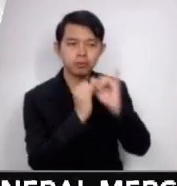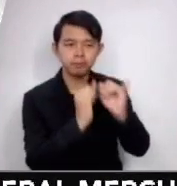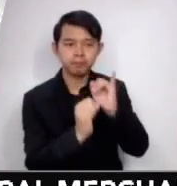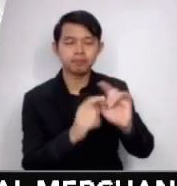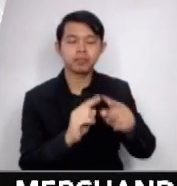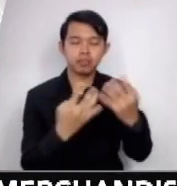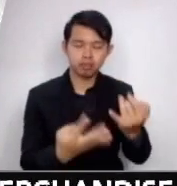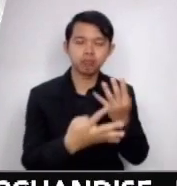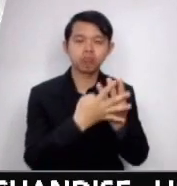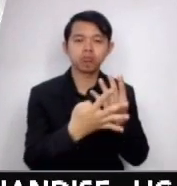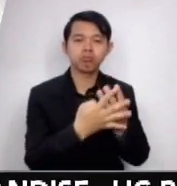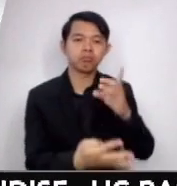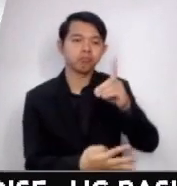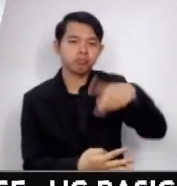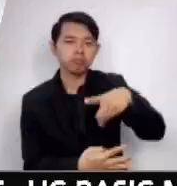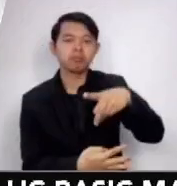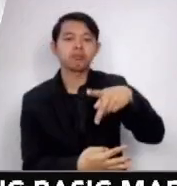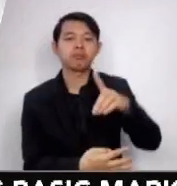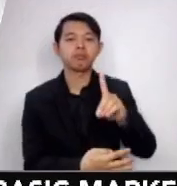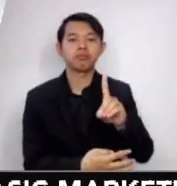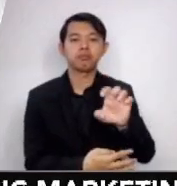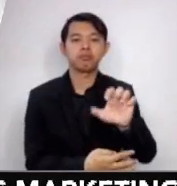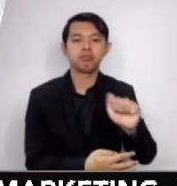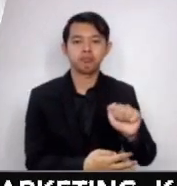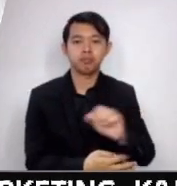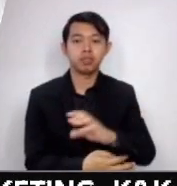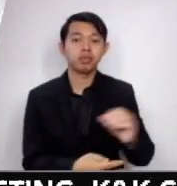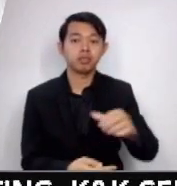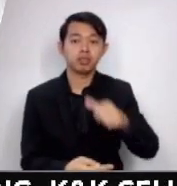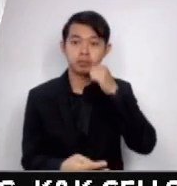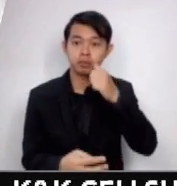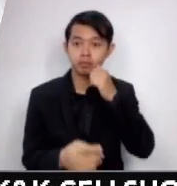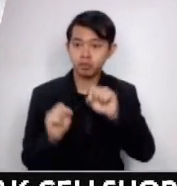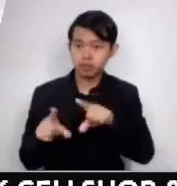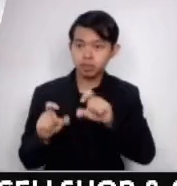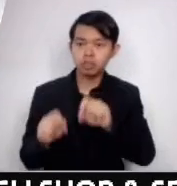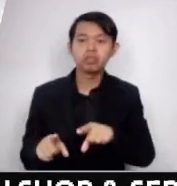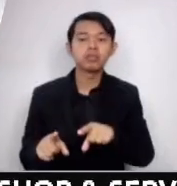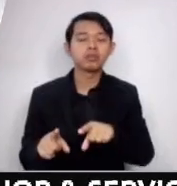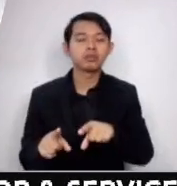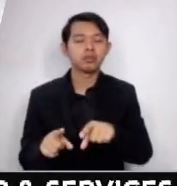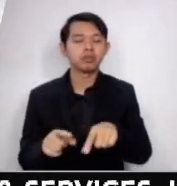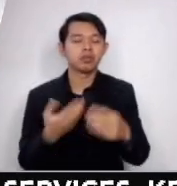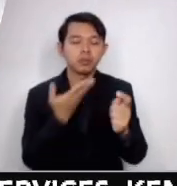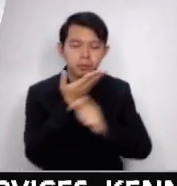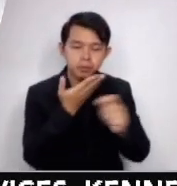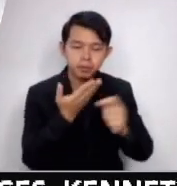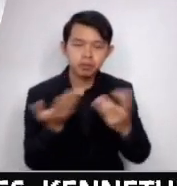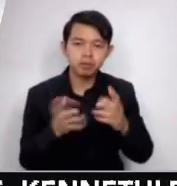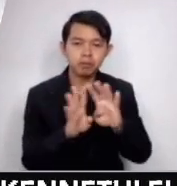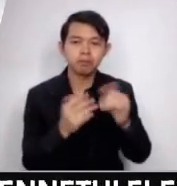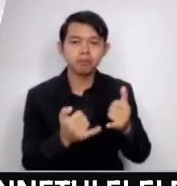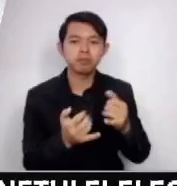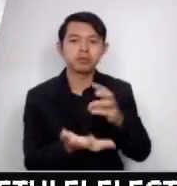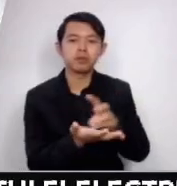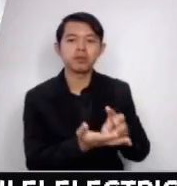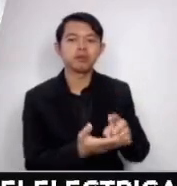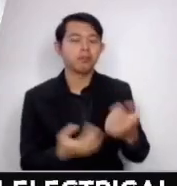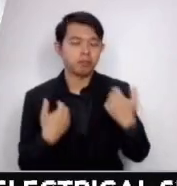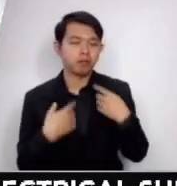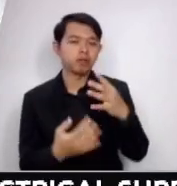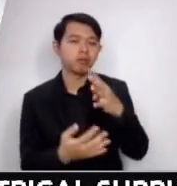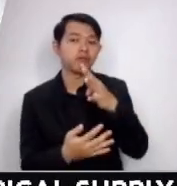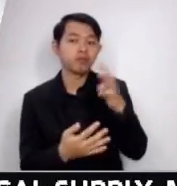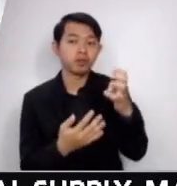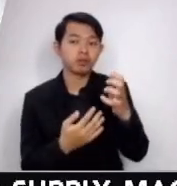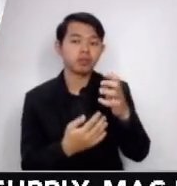inaresto sa Taguig dahil sa pagbebenta umano ng shabu sa Barangay Ususan. Nakuha sa kanila ang 400 gramo ng hinihinalang shabu na